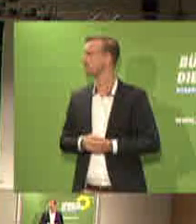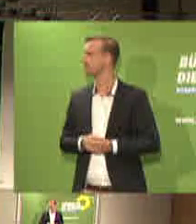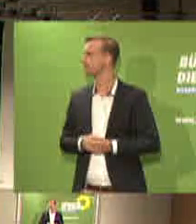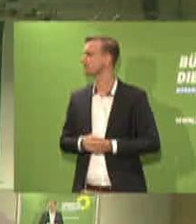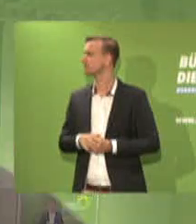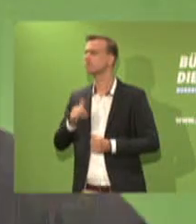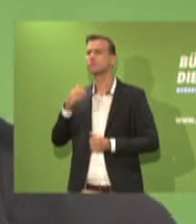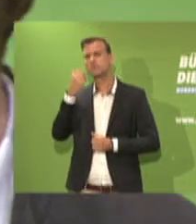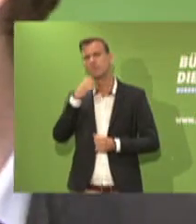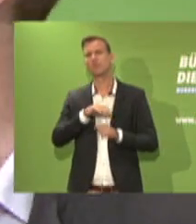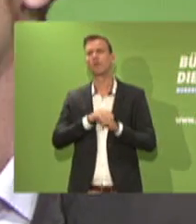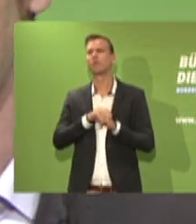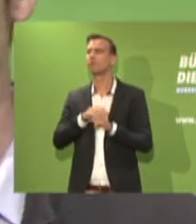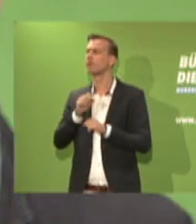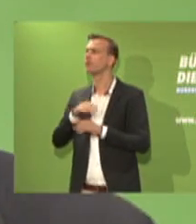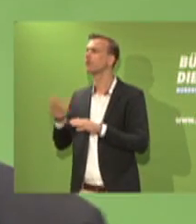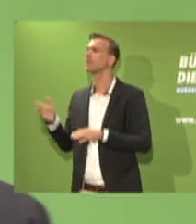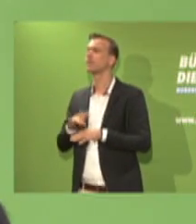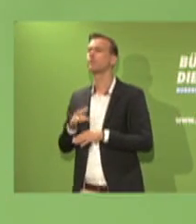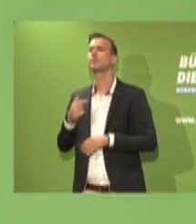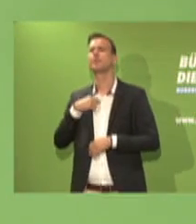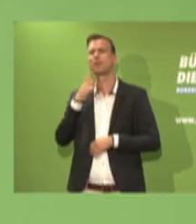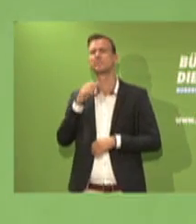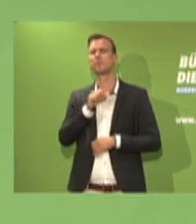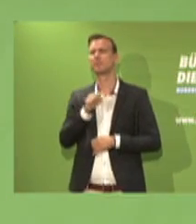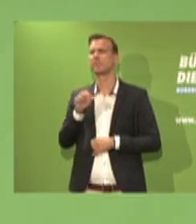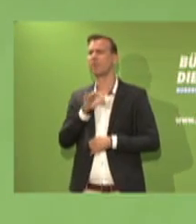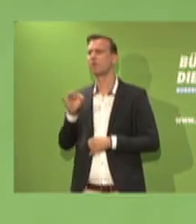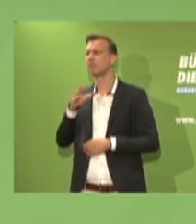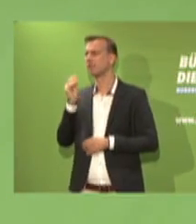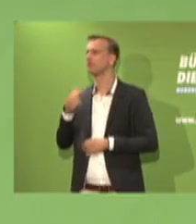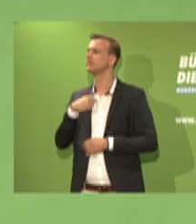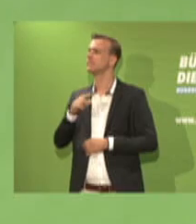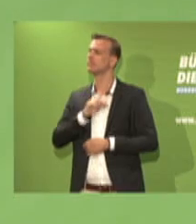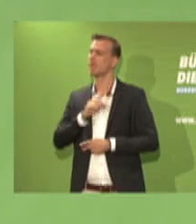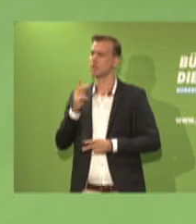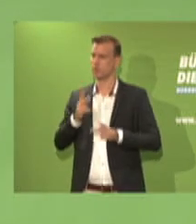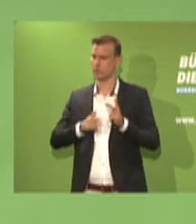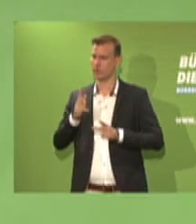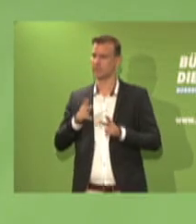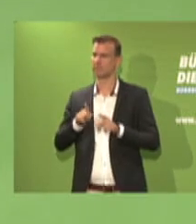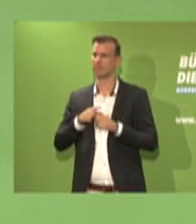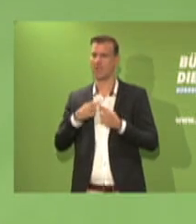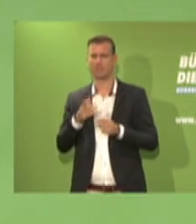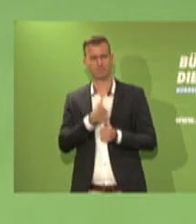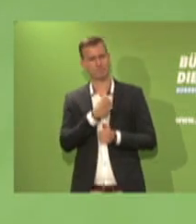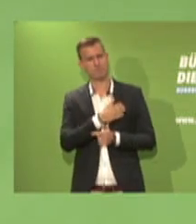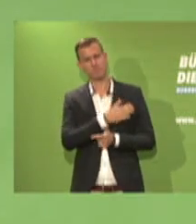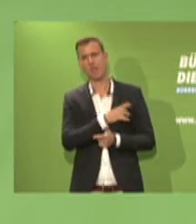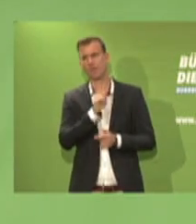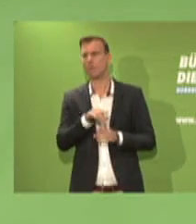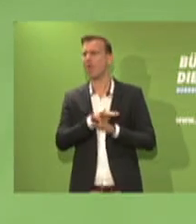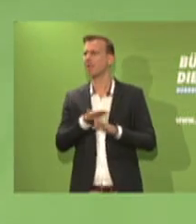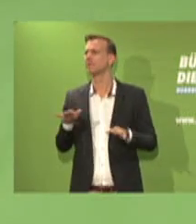Ja, liebe Freundinnen und Freunde, mein Name ist Sebastian Trautmann. Ich bin auch Jurist, wie manch andere bislang im